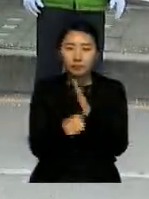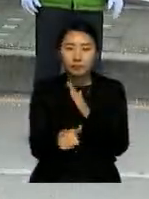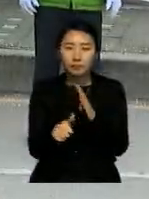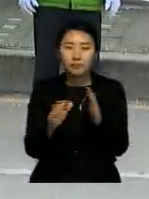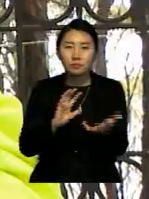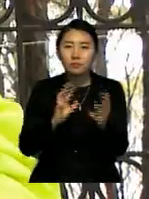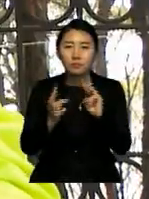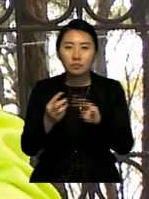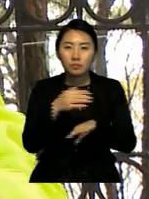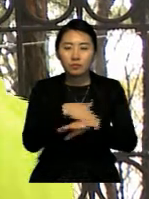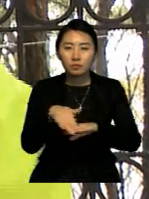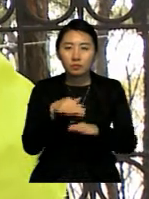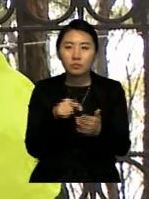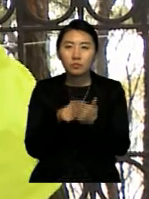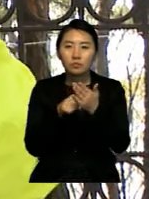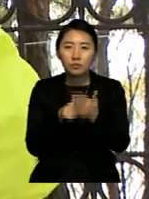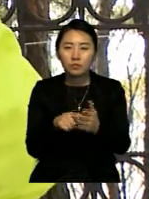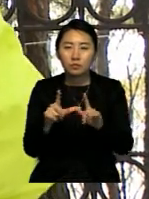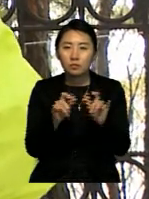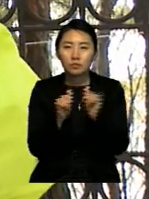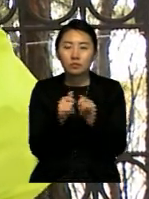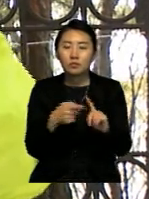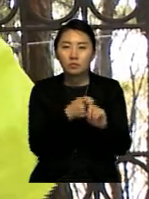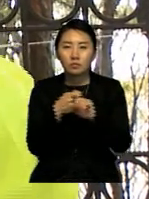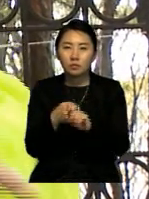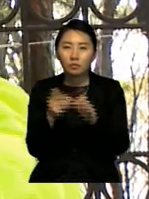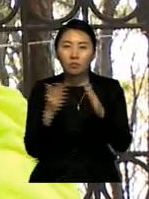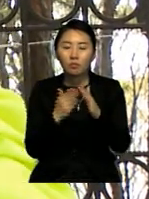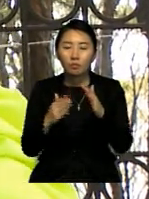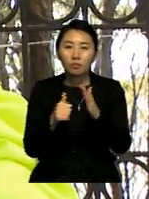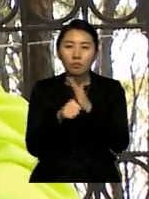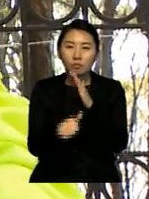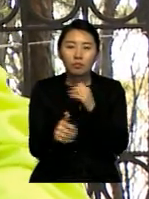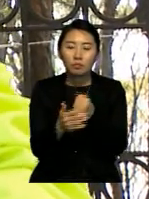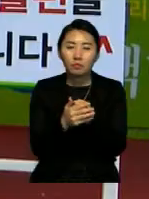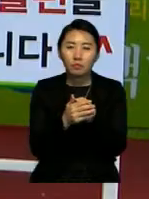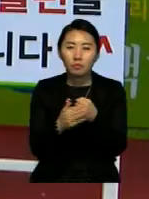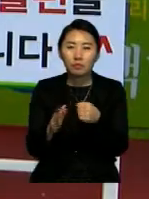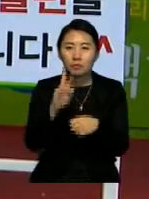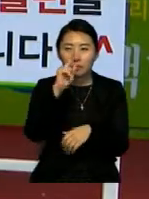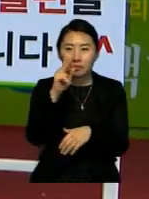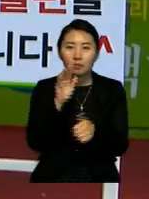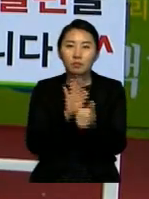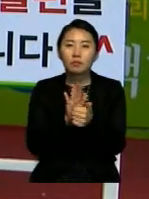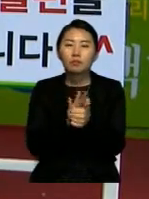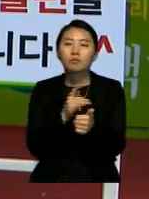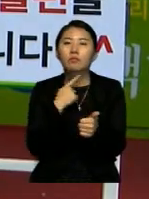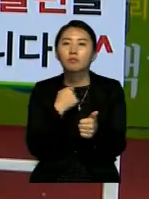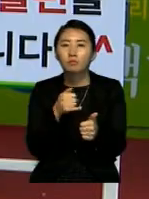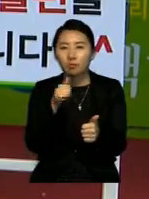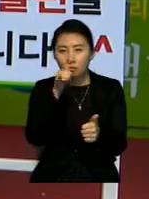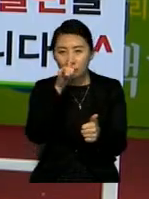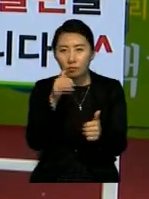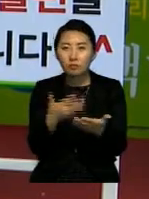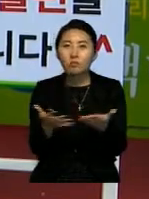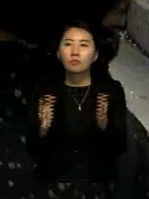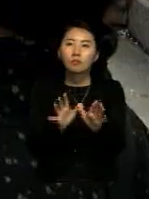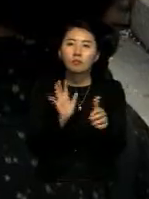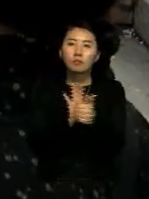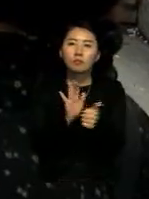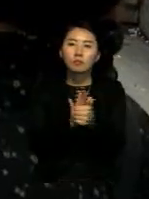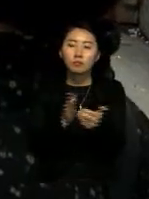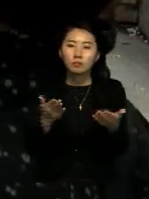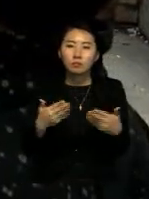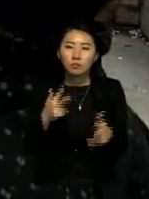구리 월드 디자인 시티 추진 범시민연대 공동 대표로 박영순 전 시장을 도왔던 경험과 당 차원의 지원을